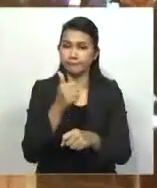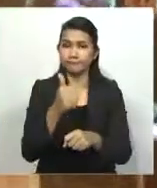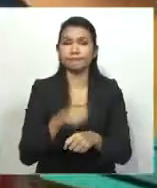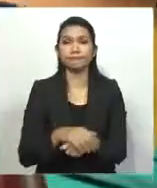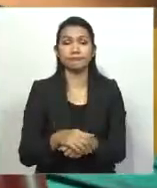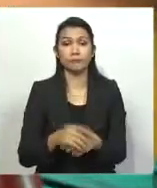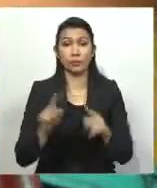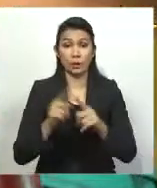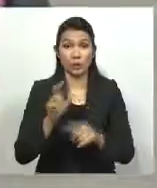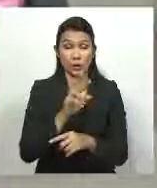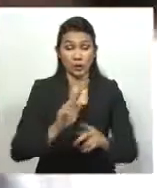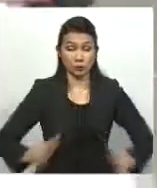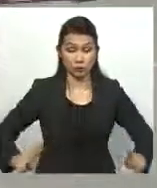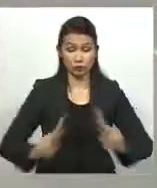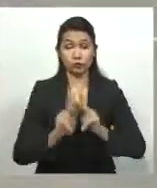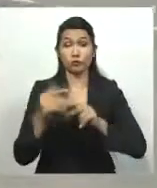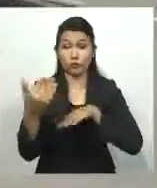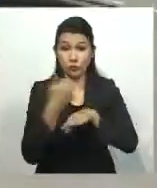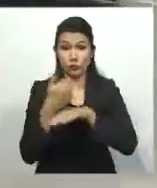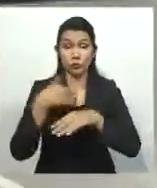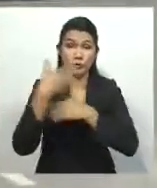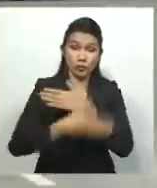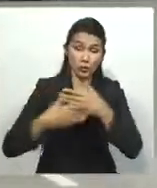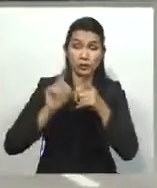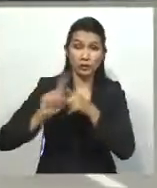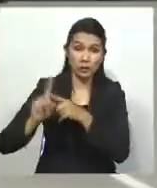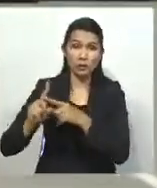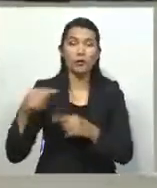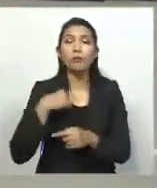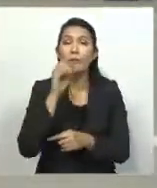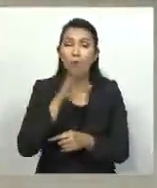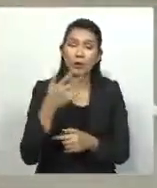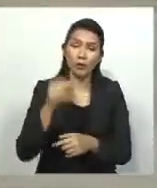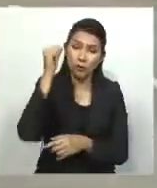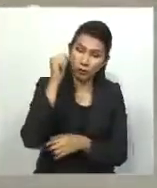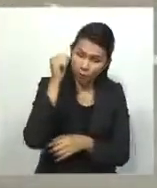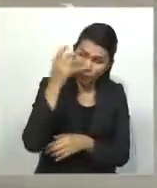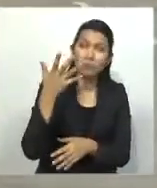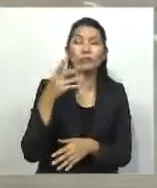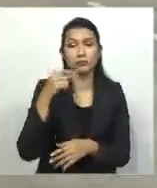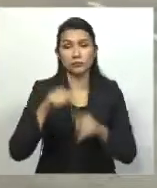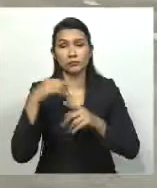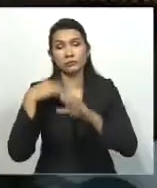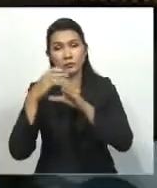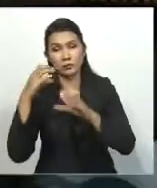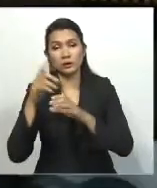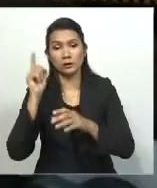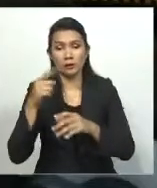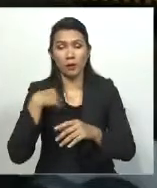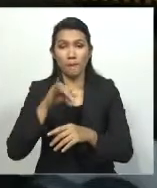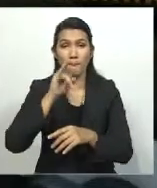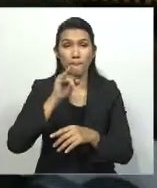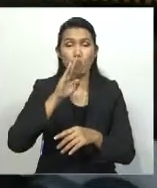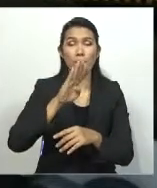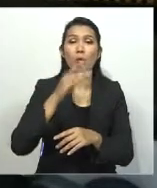ขณะที่กระทรวงคมนาคมได้มีคำสั่งให้รถโดยสารทั้งของขสมกและบขสใช้ไบ